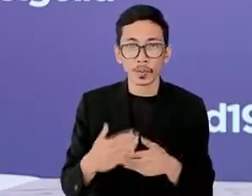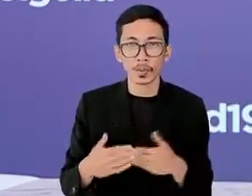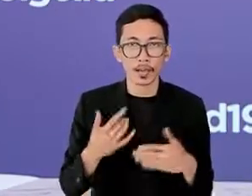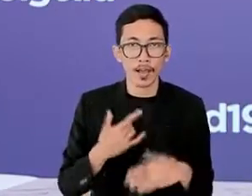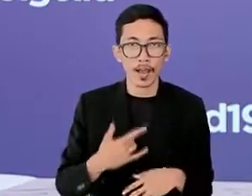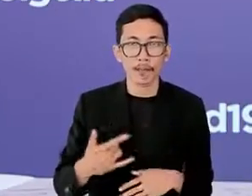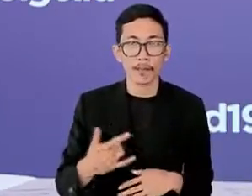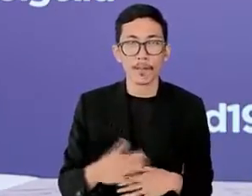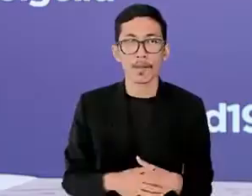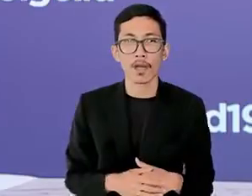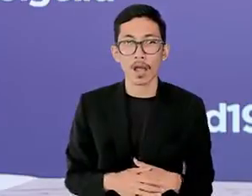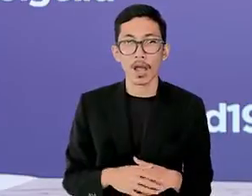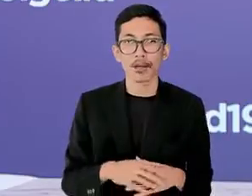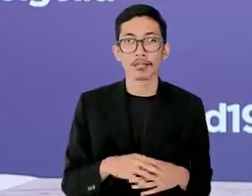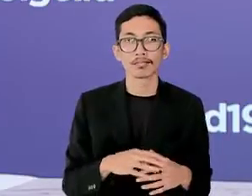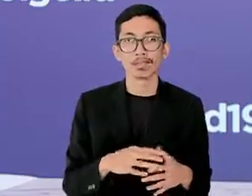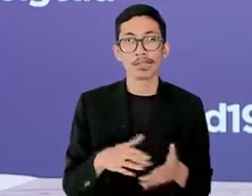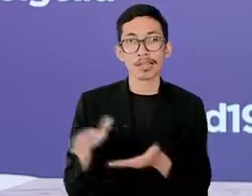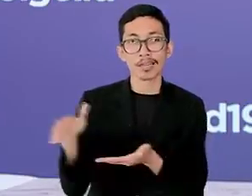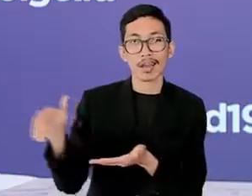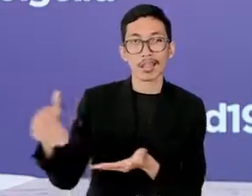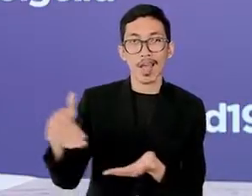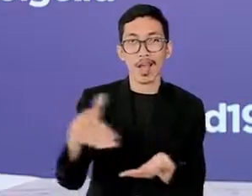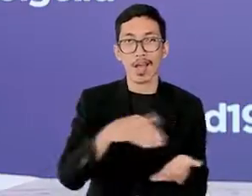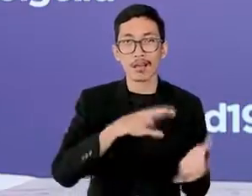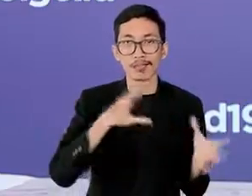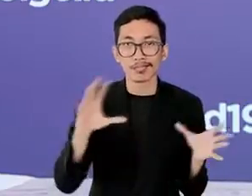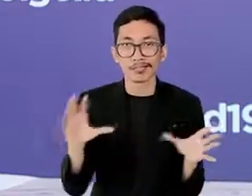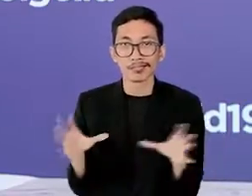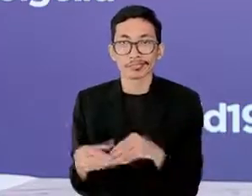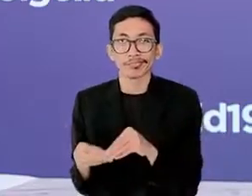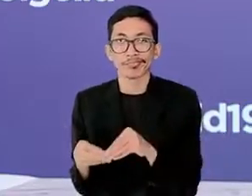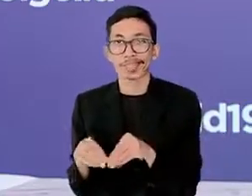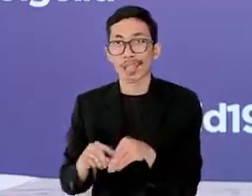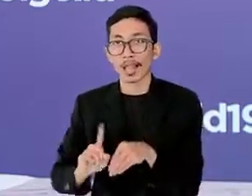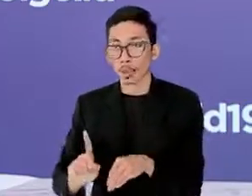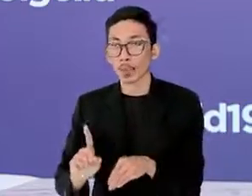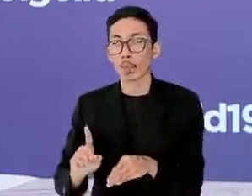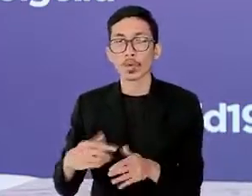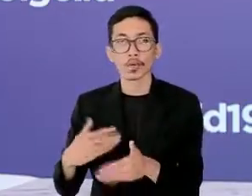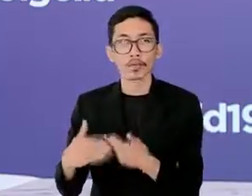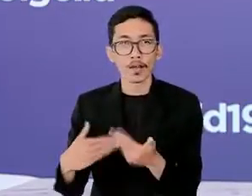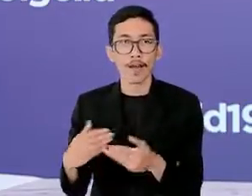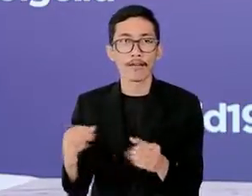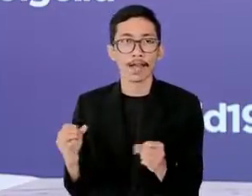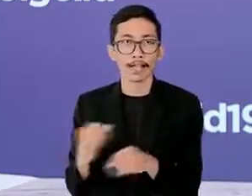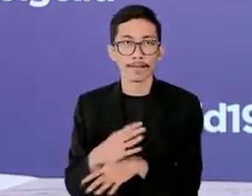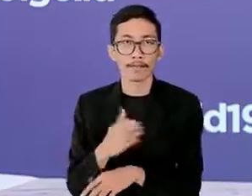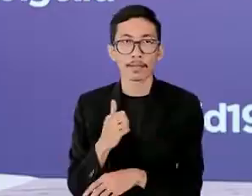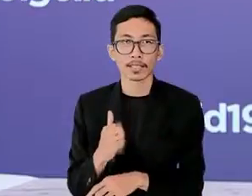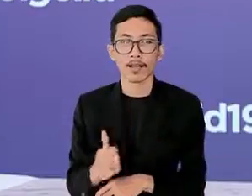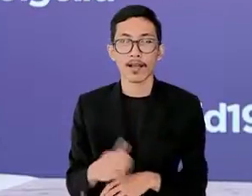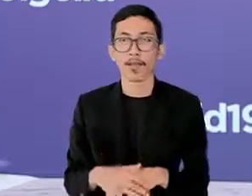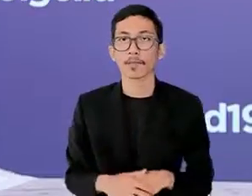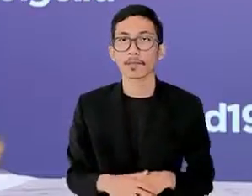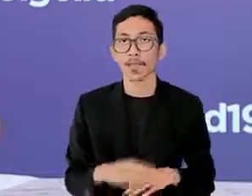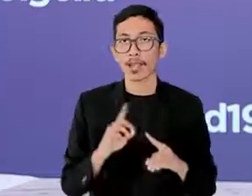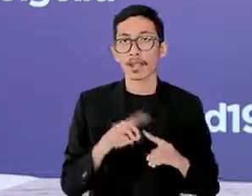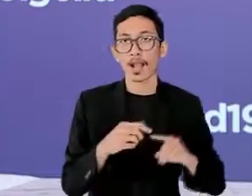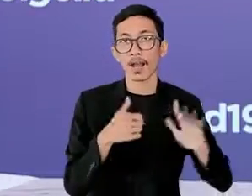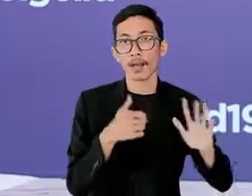digital menuju satu data ini dapat berjalan dengan efektif Hai dan per tanggal 6 Sep